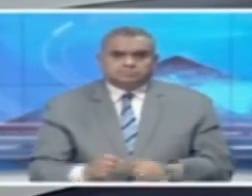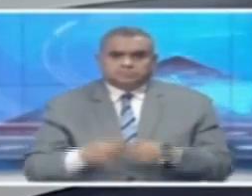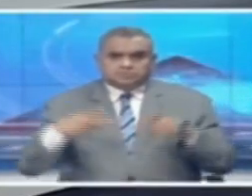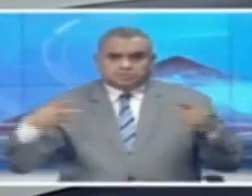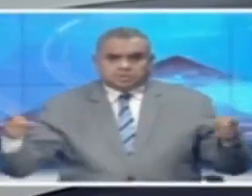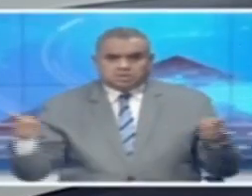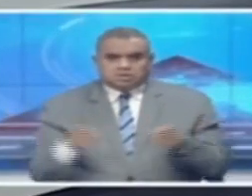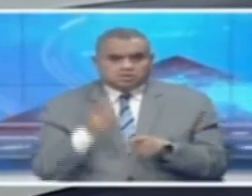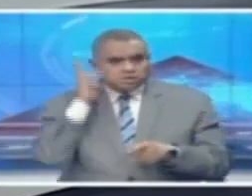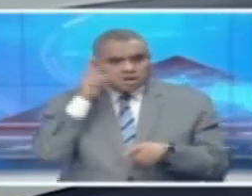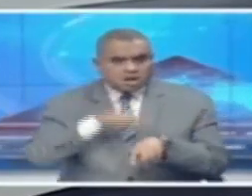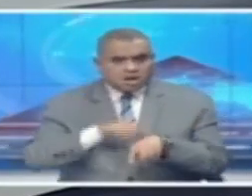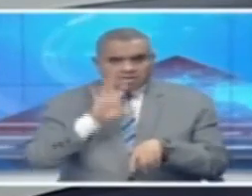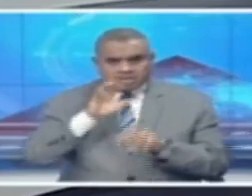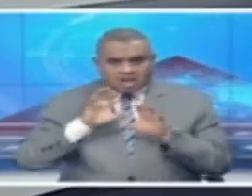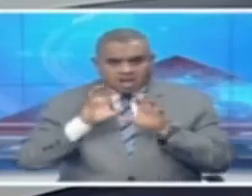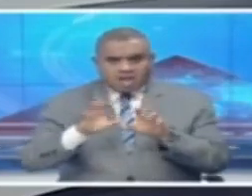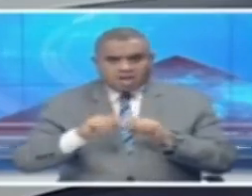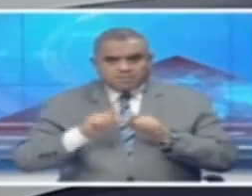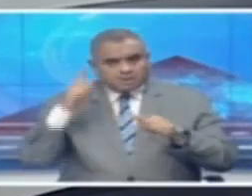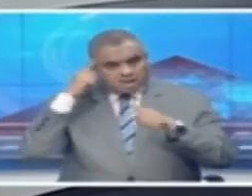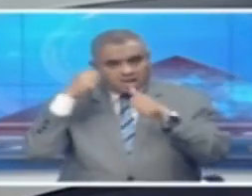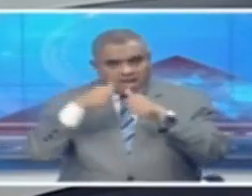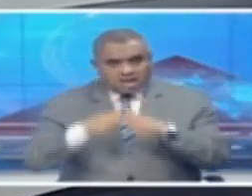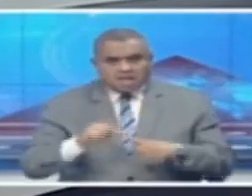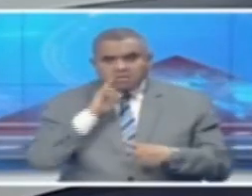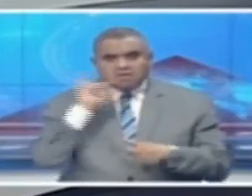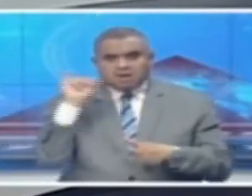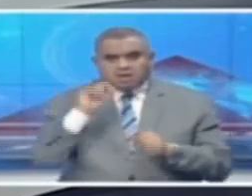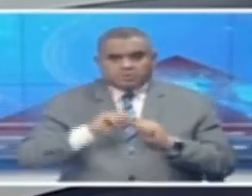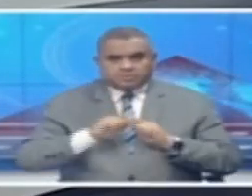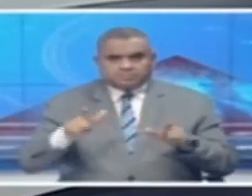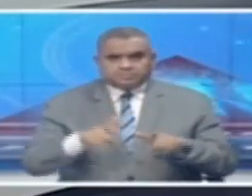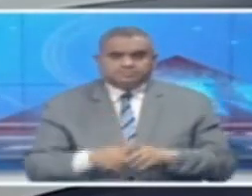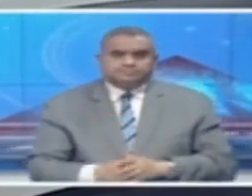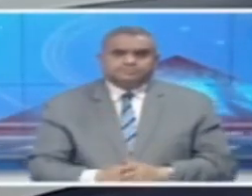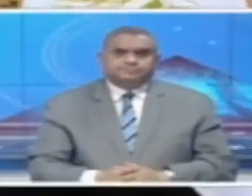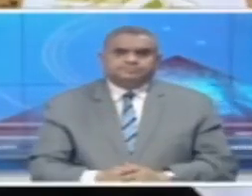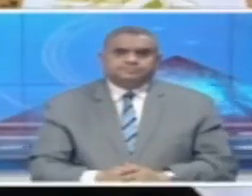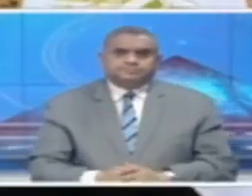نهاية الخامسة مشاهدينا، وهذا تذكير بأهم عناوينها.